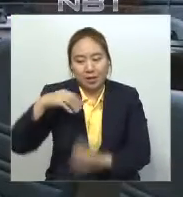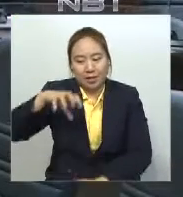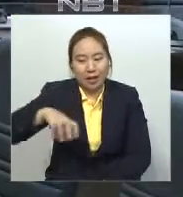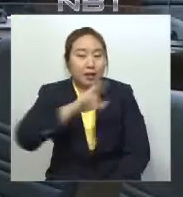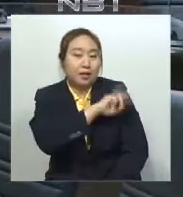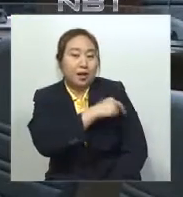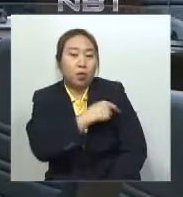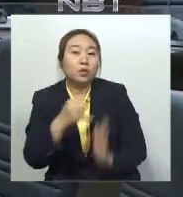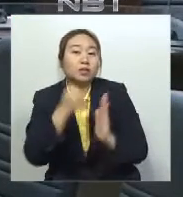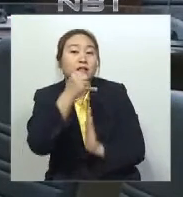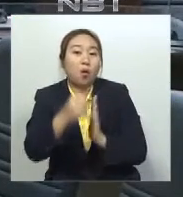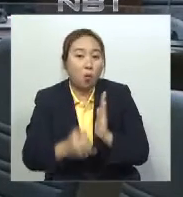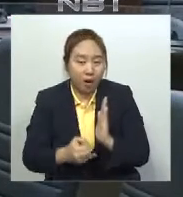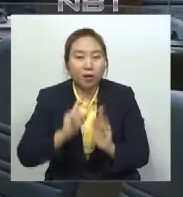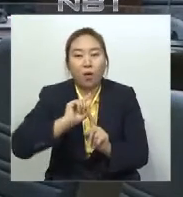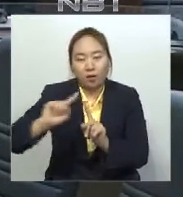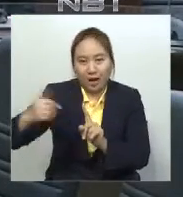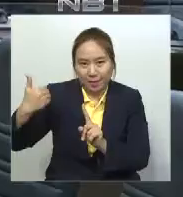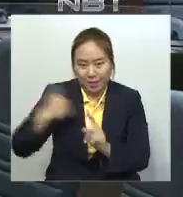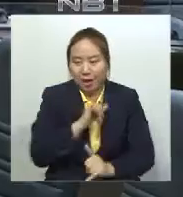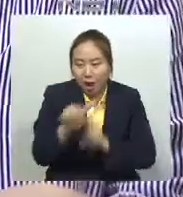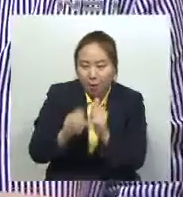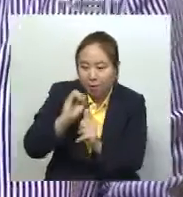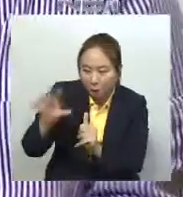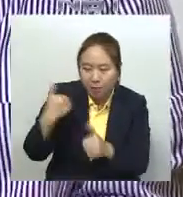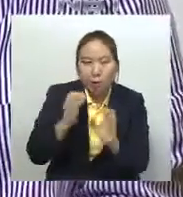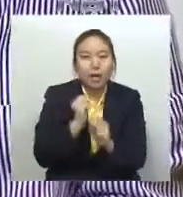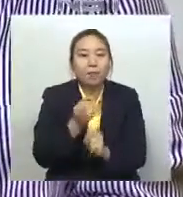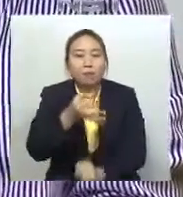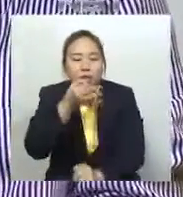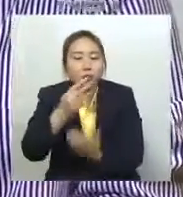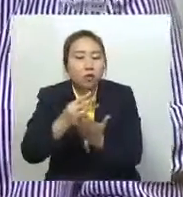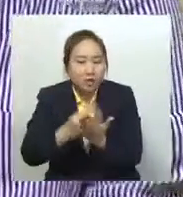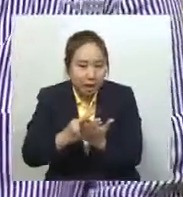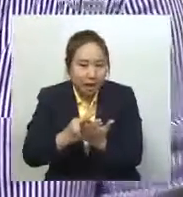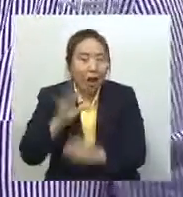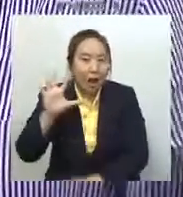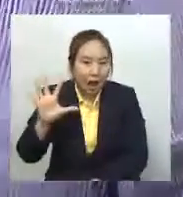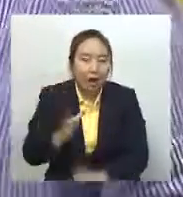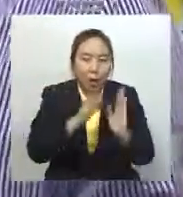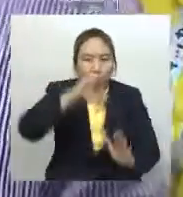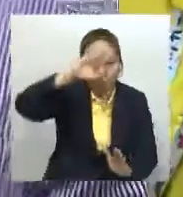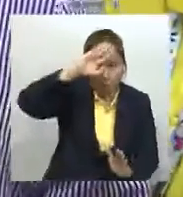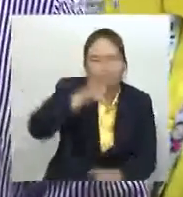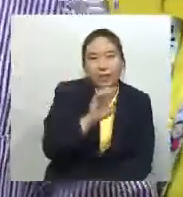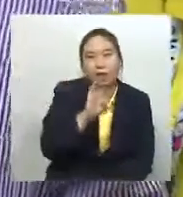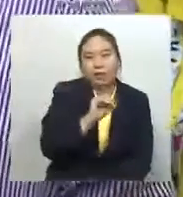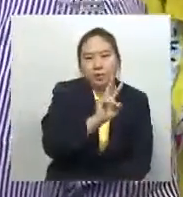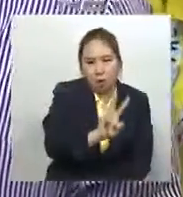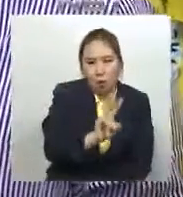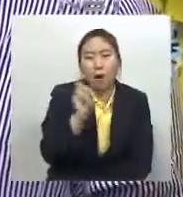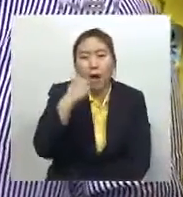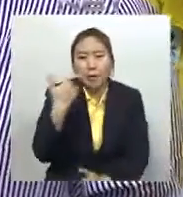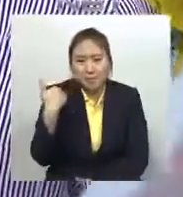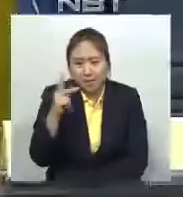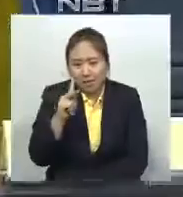ดนะคะประกอบด้วยผู้ประกอบวิชาชีพ5รายและผู้ป่วย442รายโดยจะยังเปิดให้ผู้ครอบครองกัญ